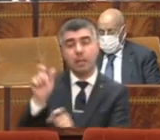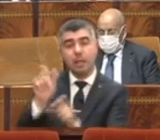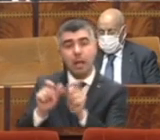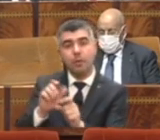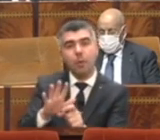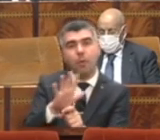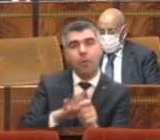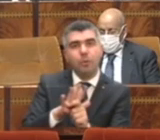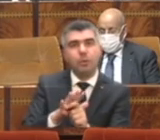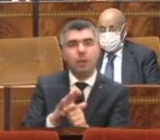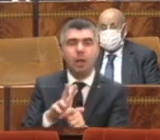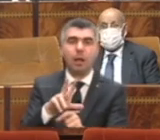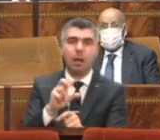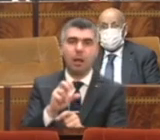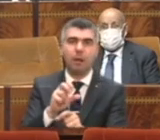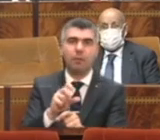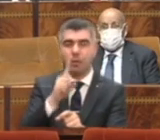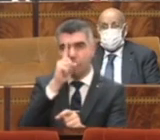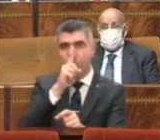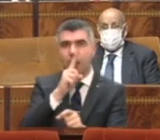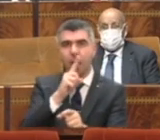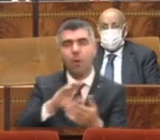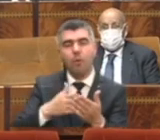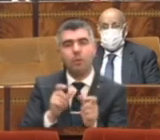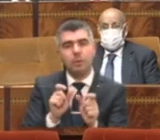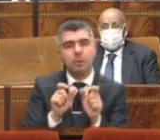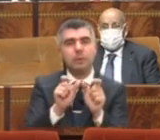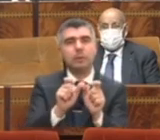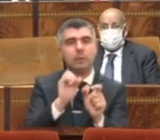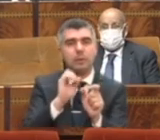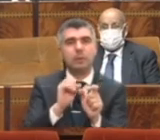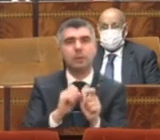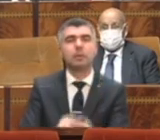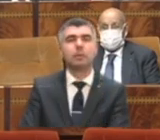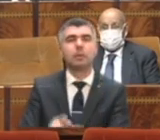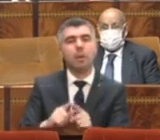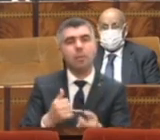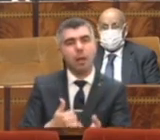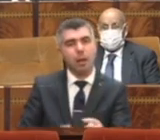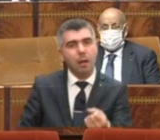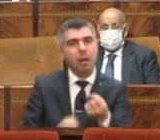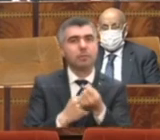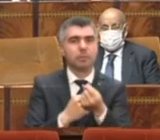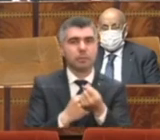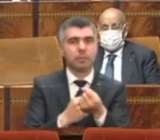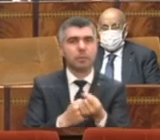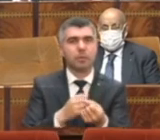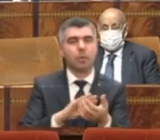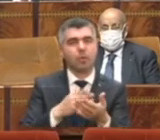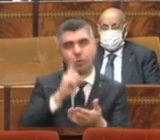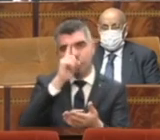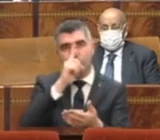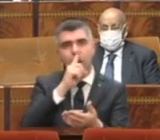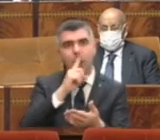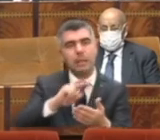فيك وان شاء الله بناك باش تخلي وديري يد الله في هذا ان شاء الله كي تنقولوا في